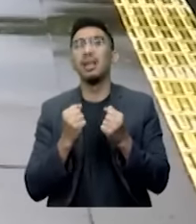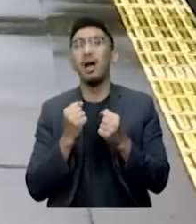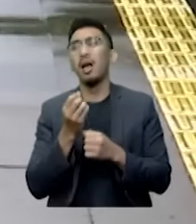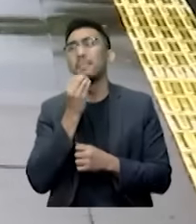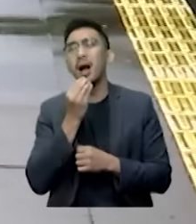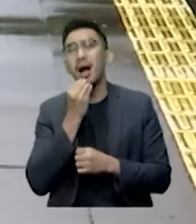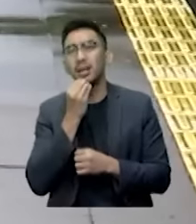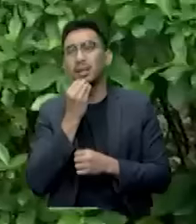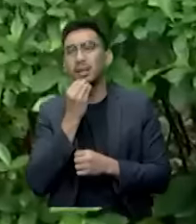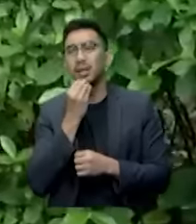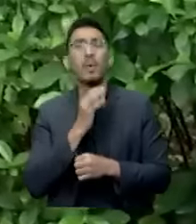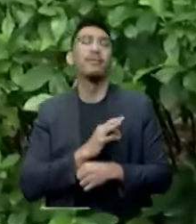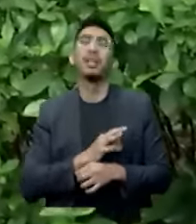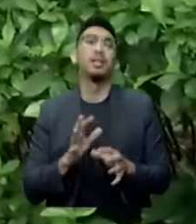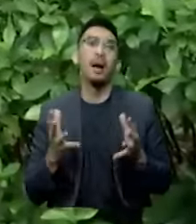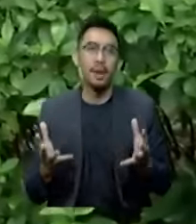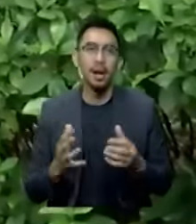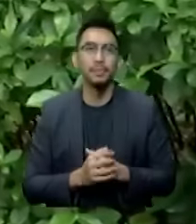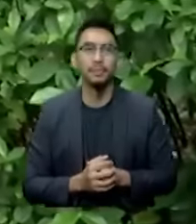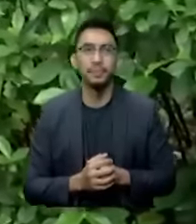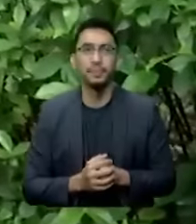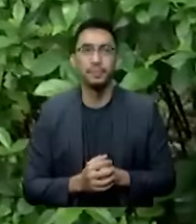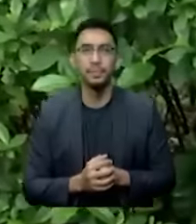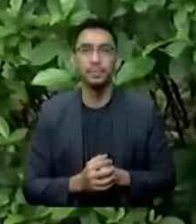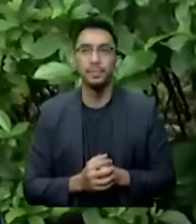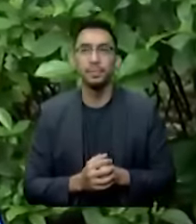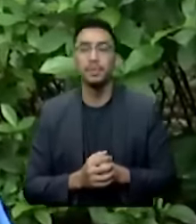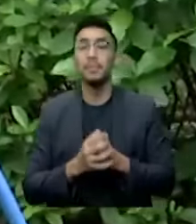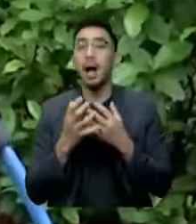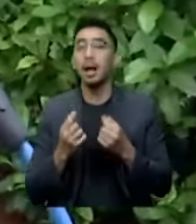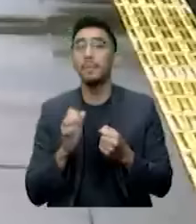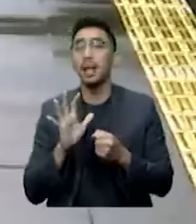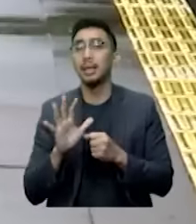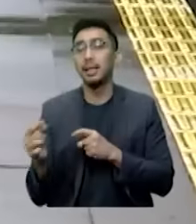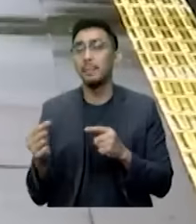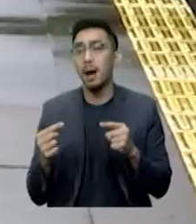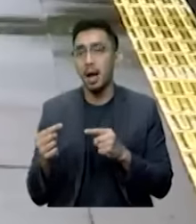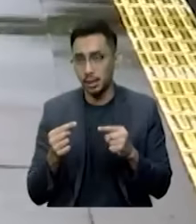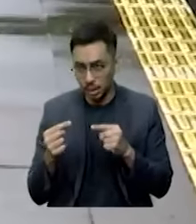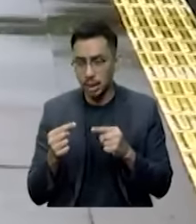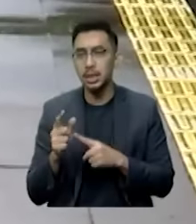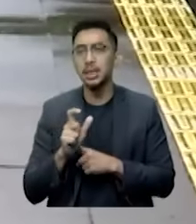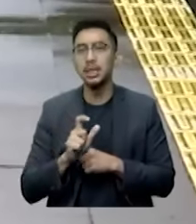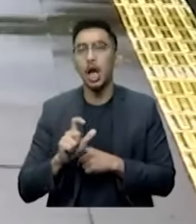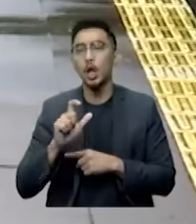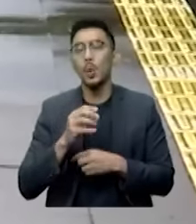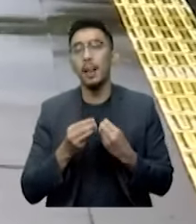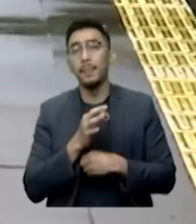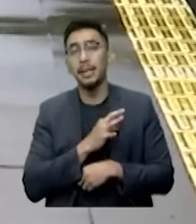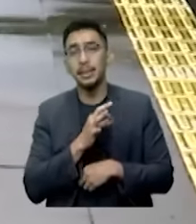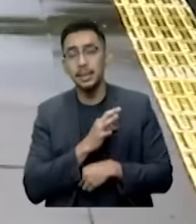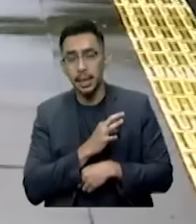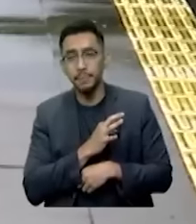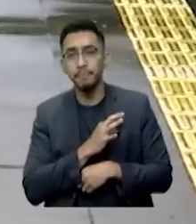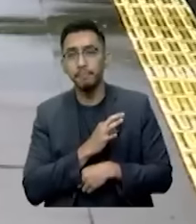seperti apa. Itu. Berharapnya sih untuk debat cawapres yang nanti kalau nggak salah hari Minggu itu, kalau bisa sih